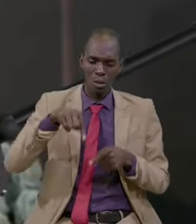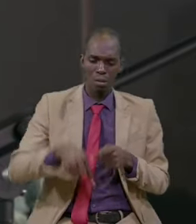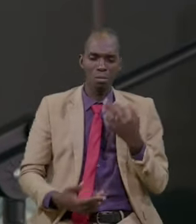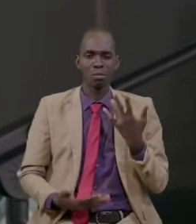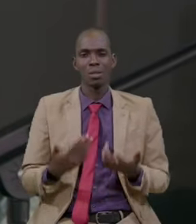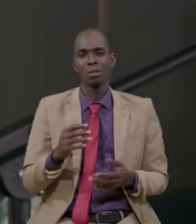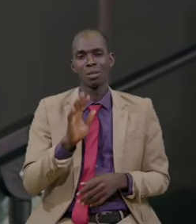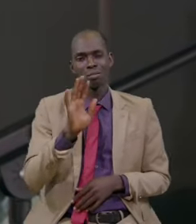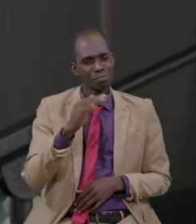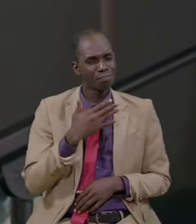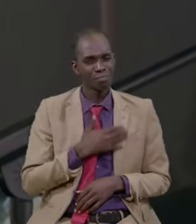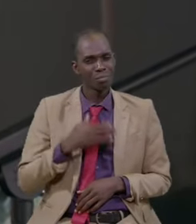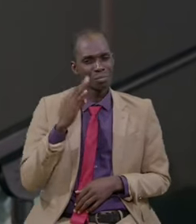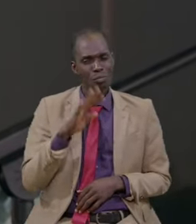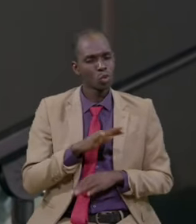viens.